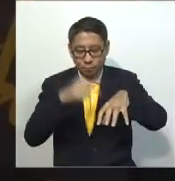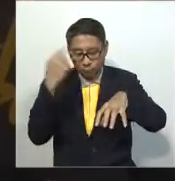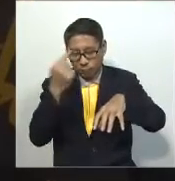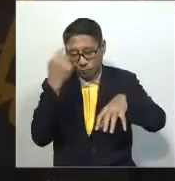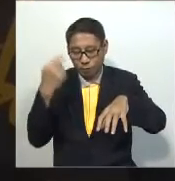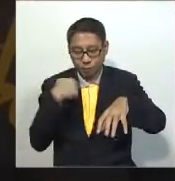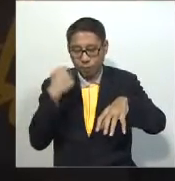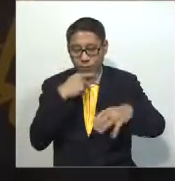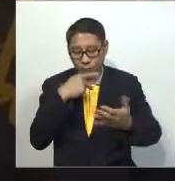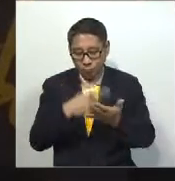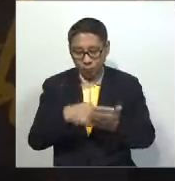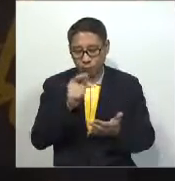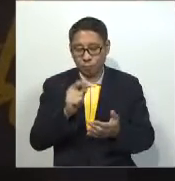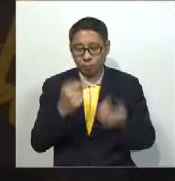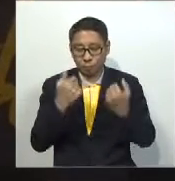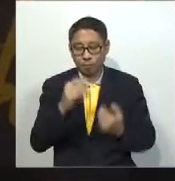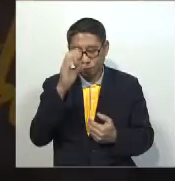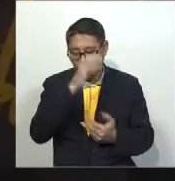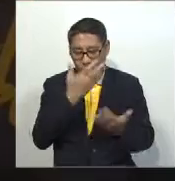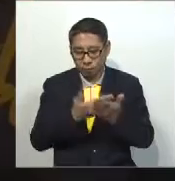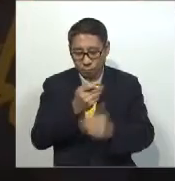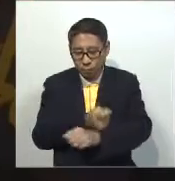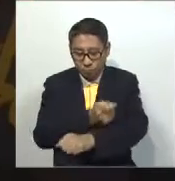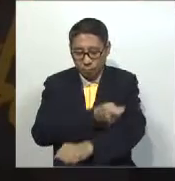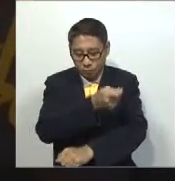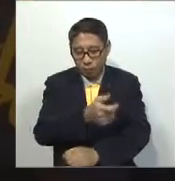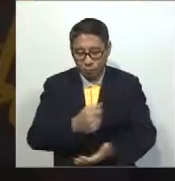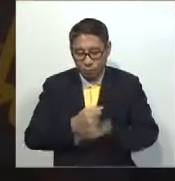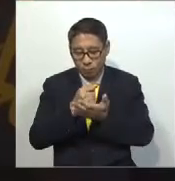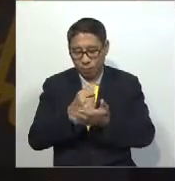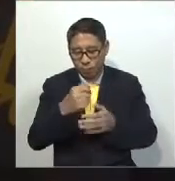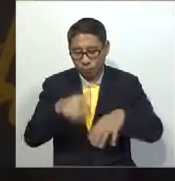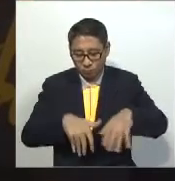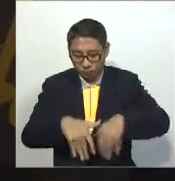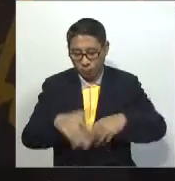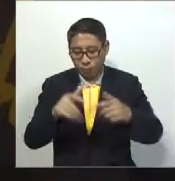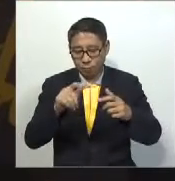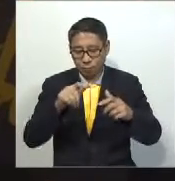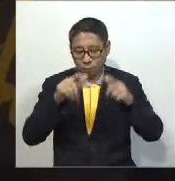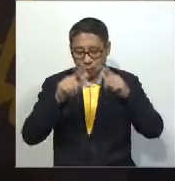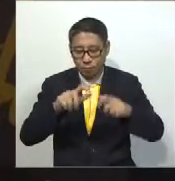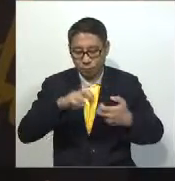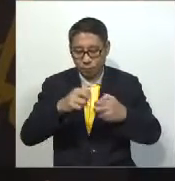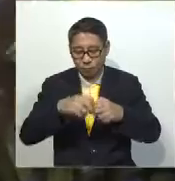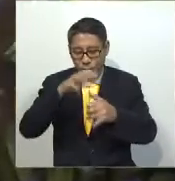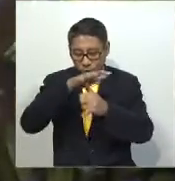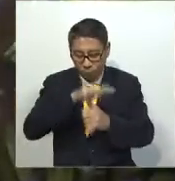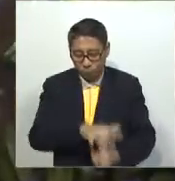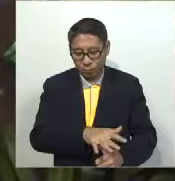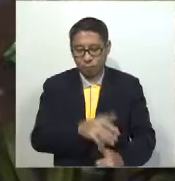ยวเนี่ยยังได้ประโยชน์เหมือนกับเป็นการหารายได้ให้กับประชาชนเป็นการลดความเหลื่อมล้ำในสังคมได้เป็นอย่าง